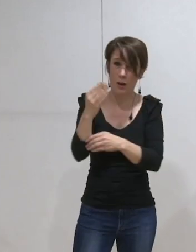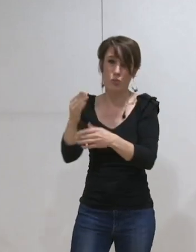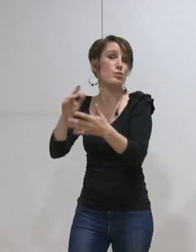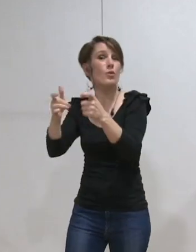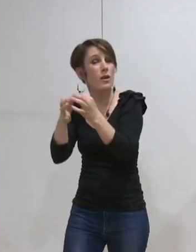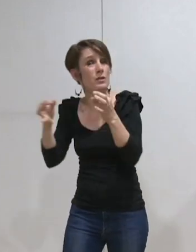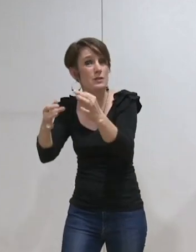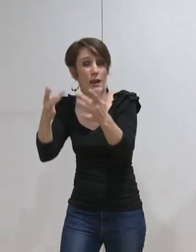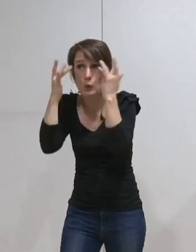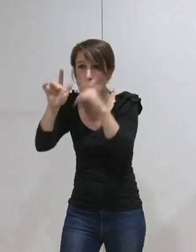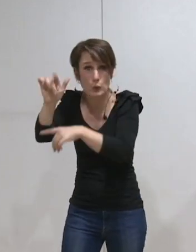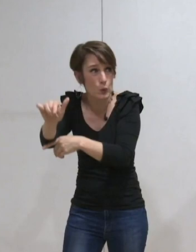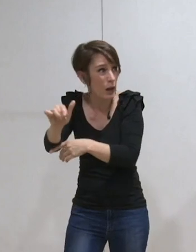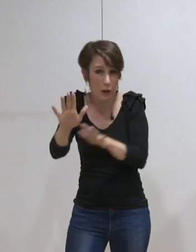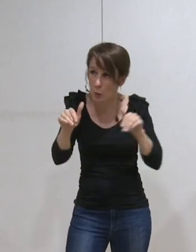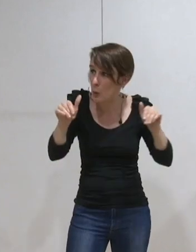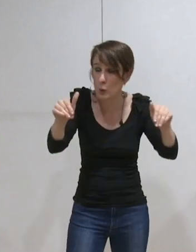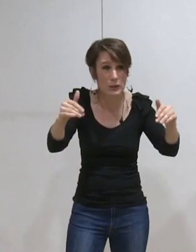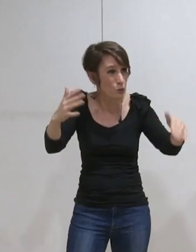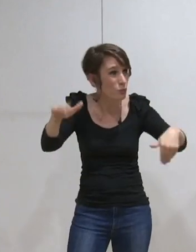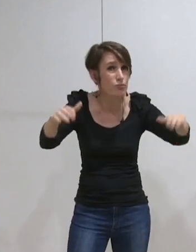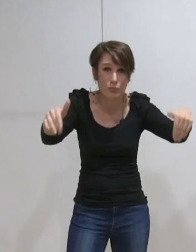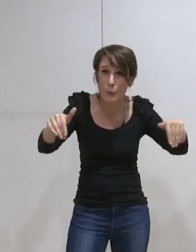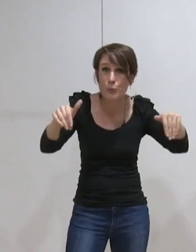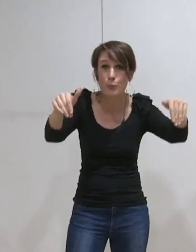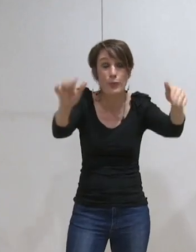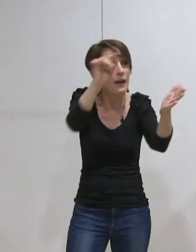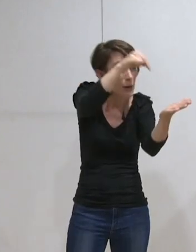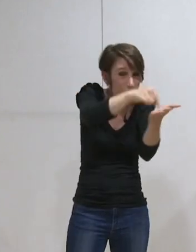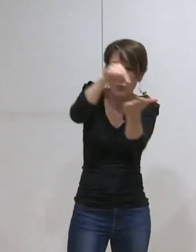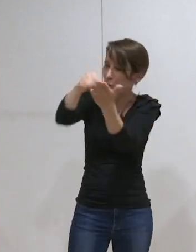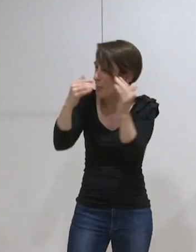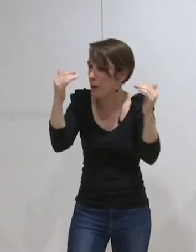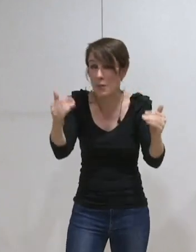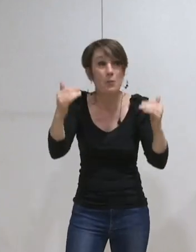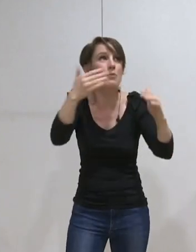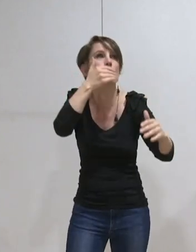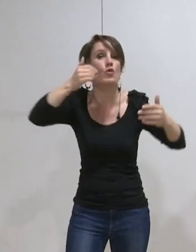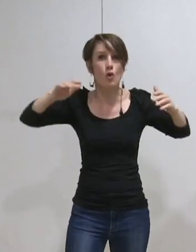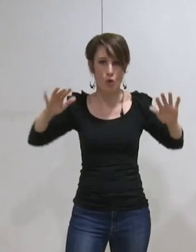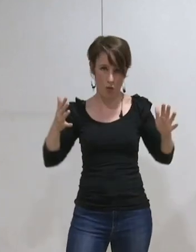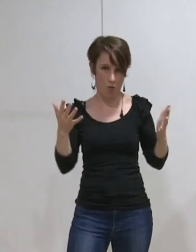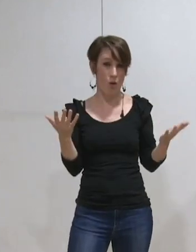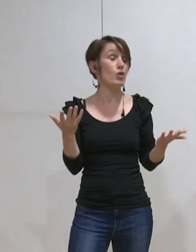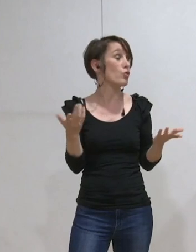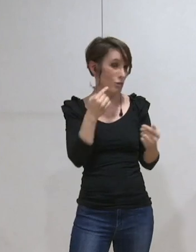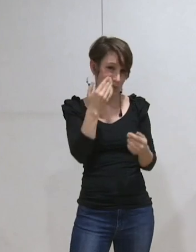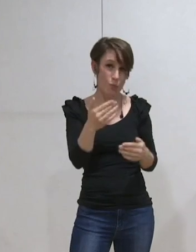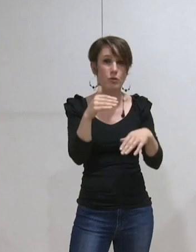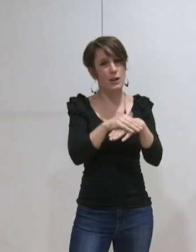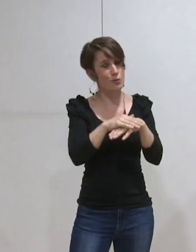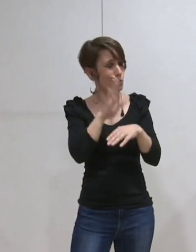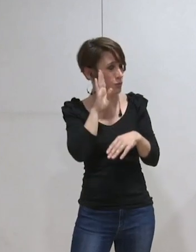fonctionner tout en restant solidement implanté dans leur secteur nous vous demandons Monsieur le Maire de nous